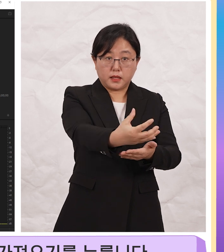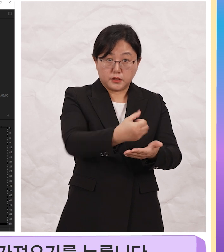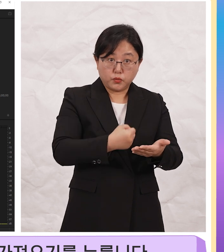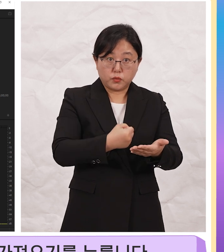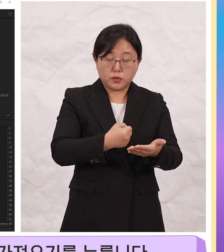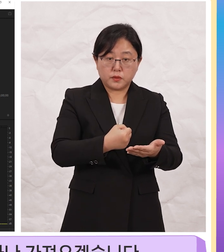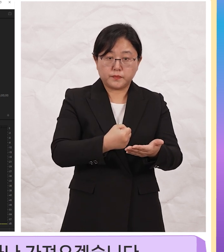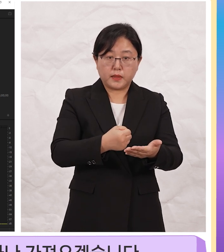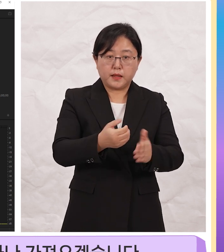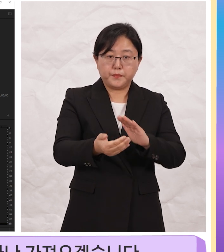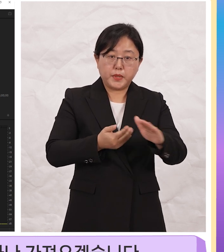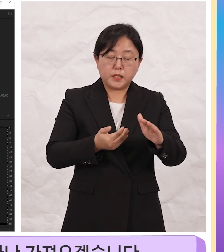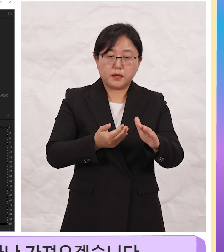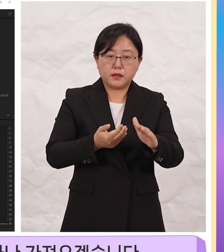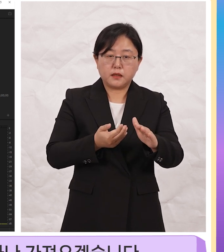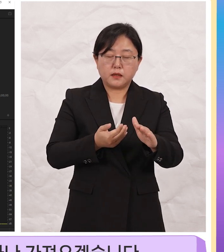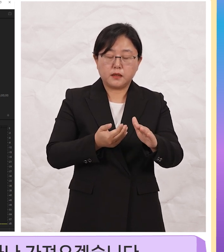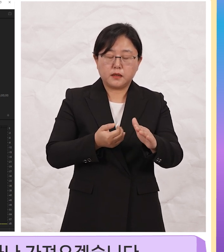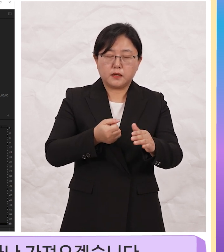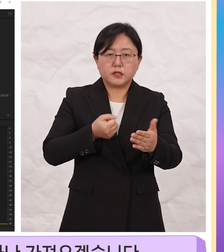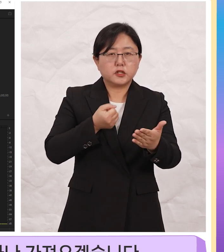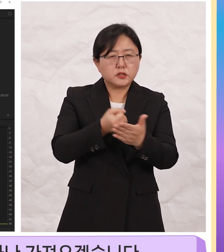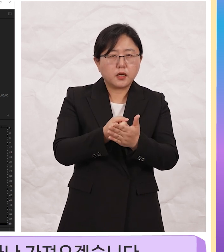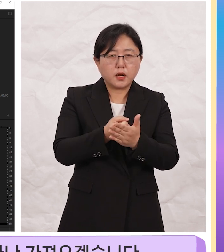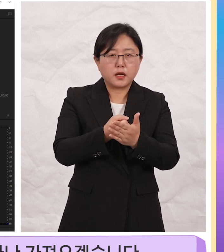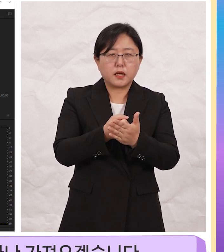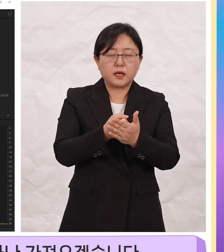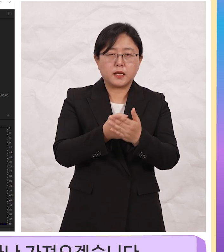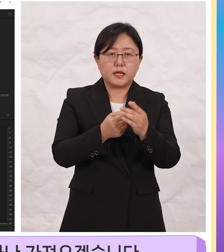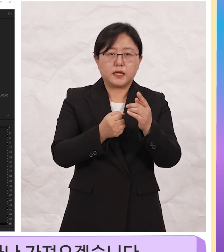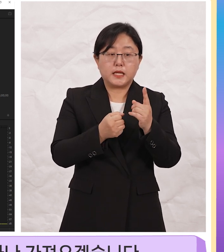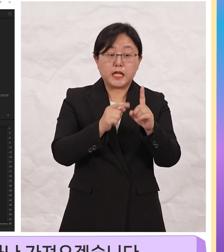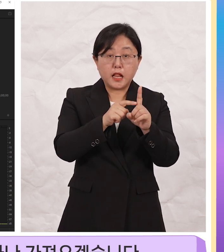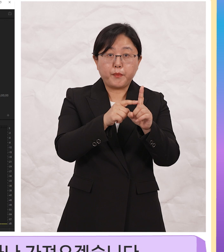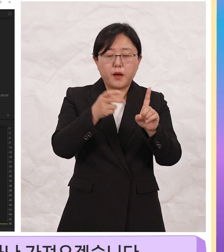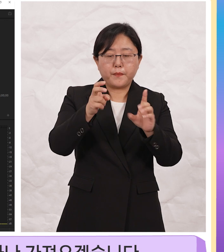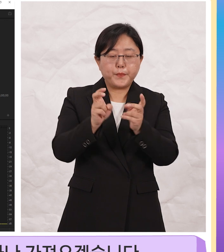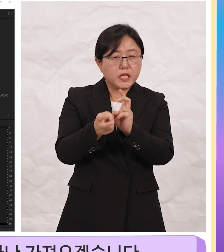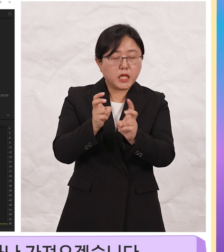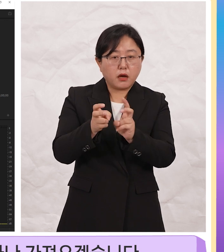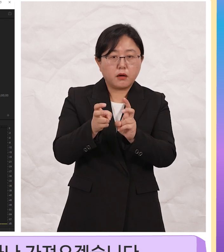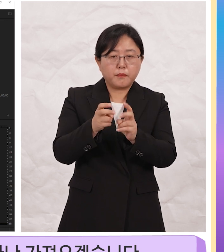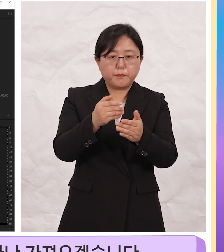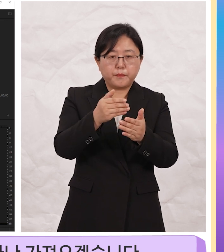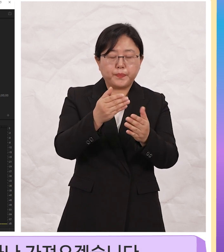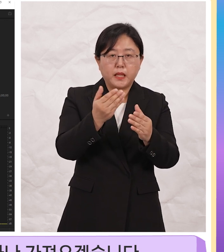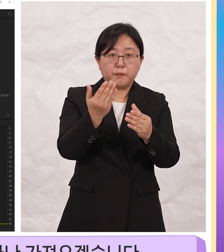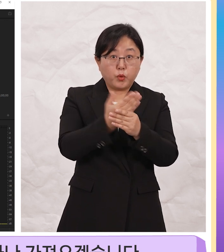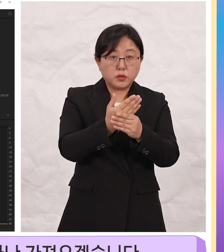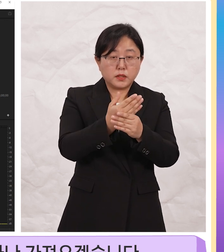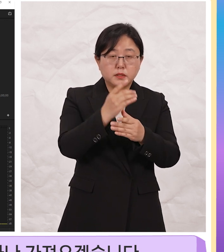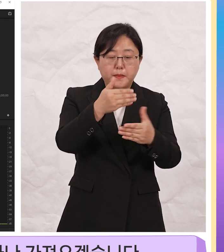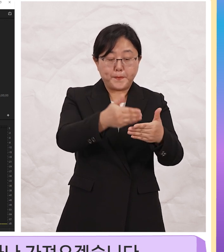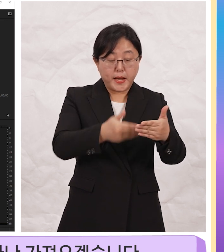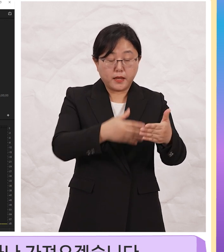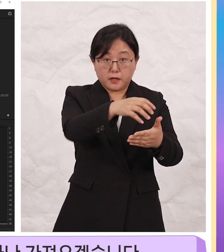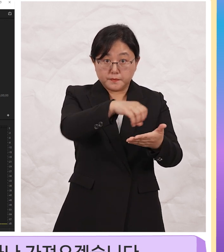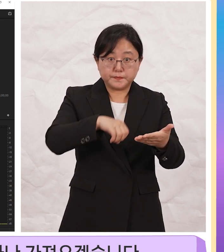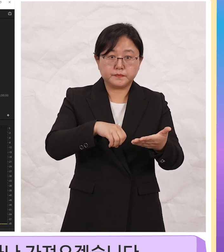누릅니다. 미리 설정한 폴더에서 1번 미디어 폴더에서 파일을 하나